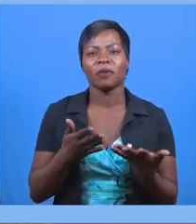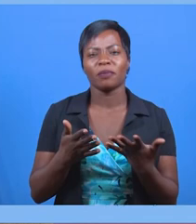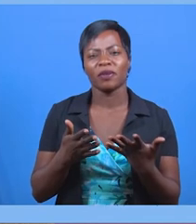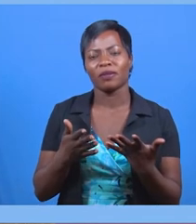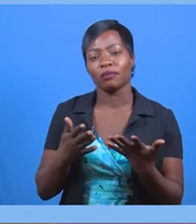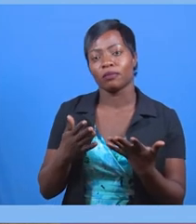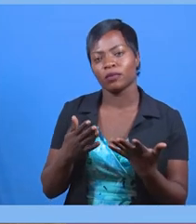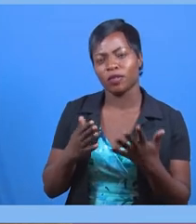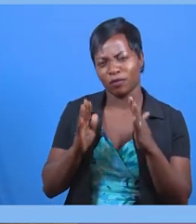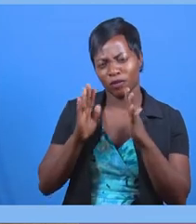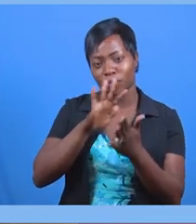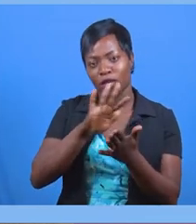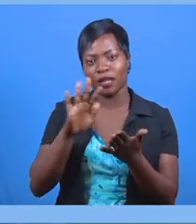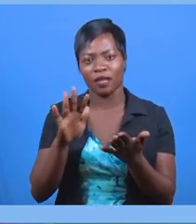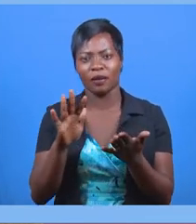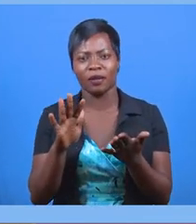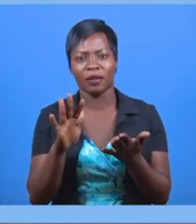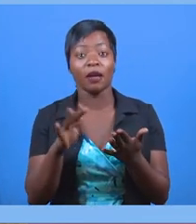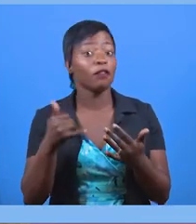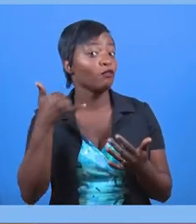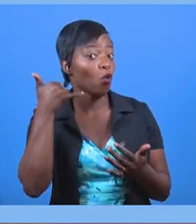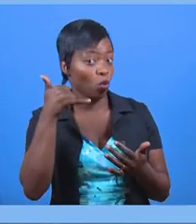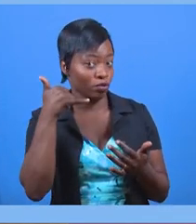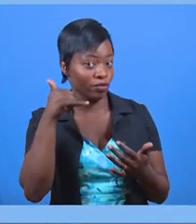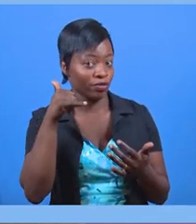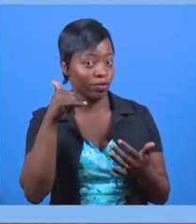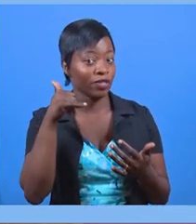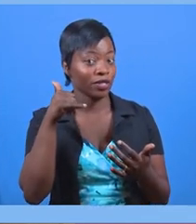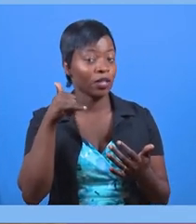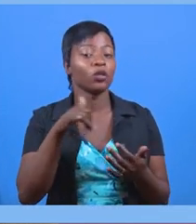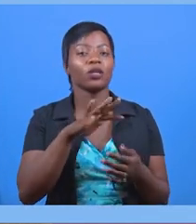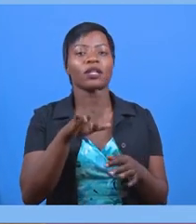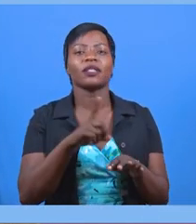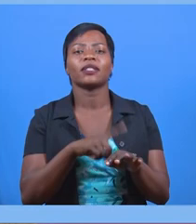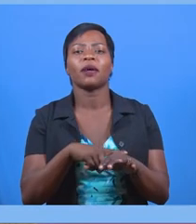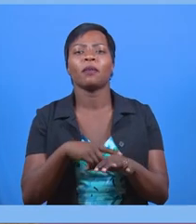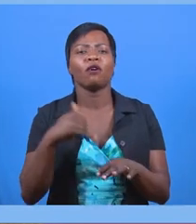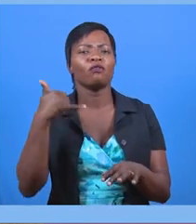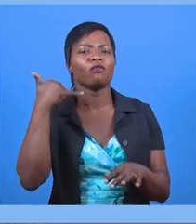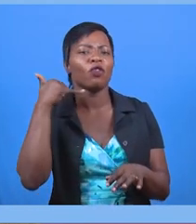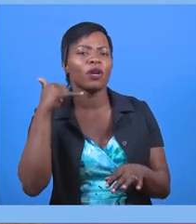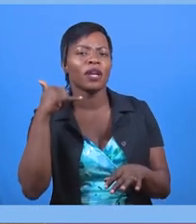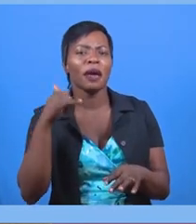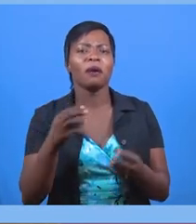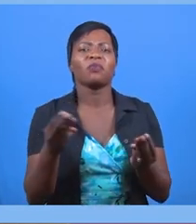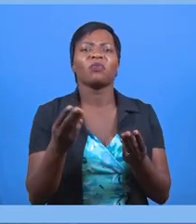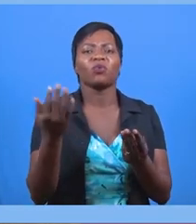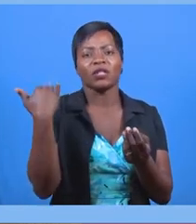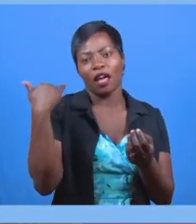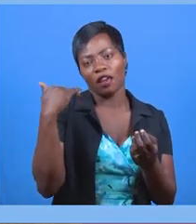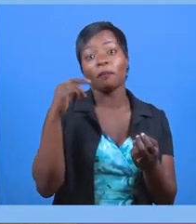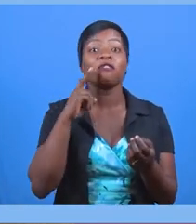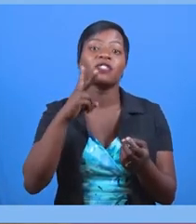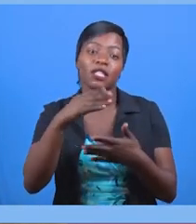tikatarisisa kwane dzatinoti dzinhare. Saka ruzhinji rwacho unoona kuti munhu akangoti kana asvika sezvataiita kare zviya